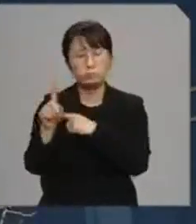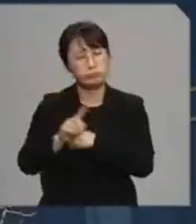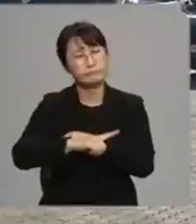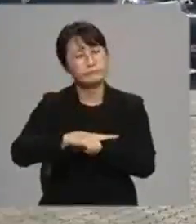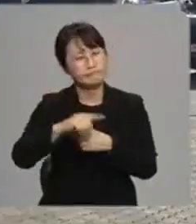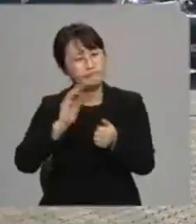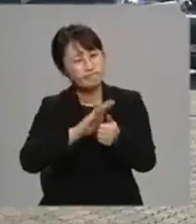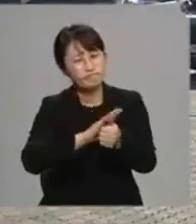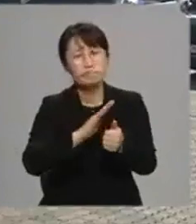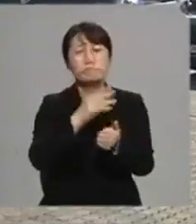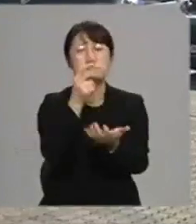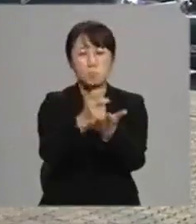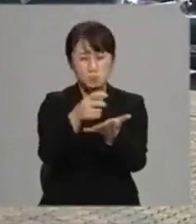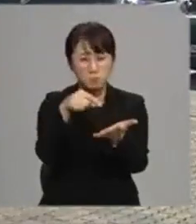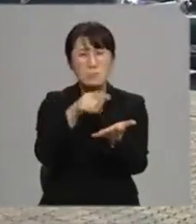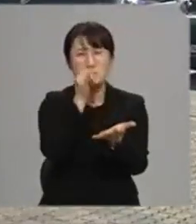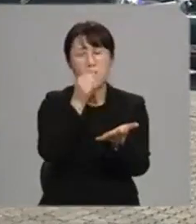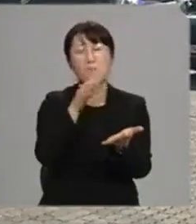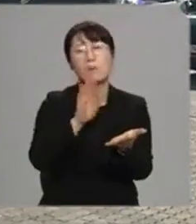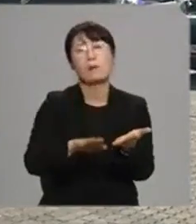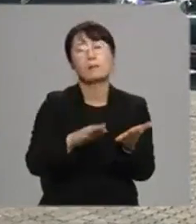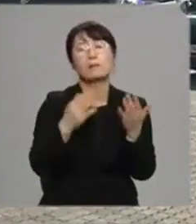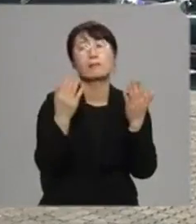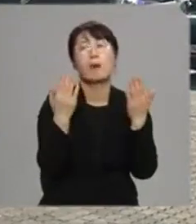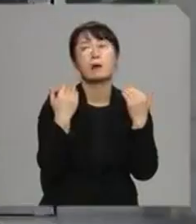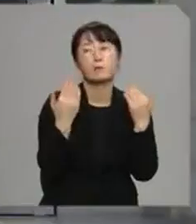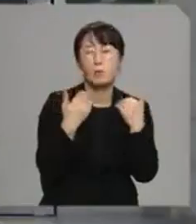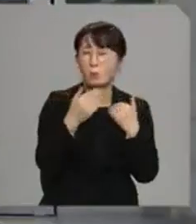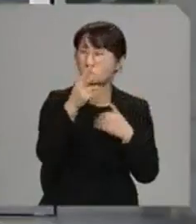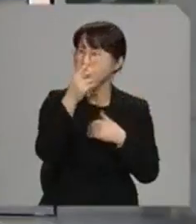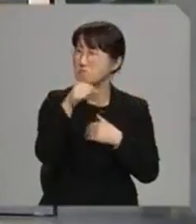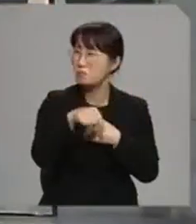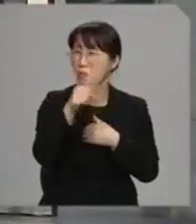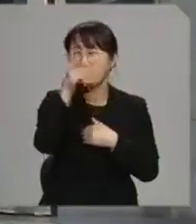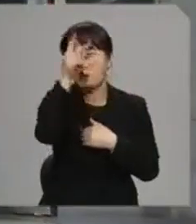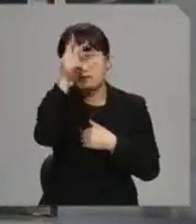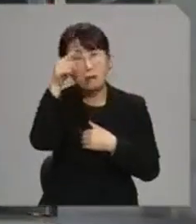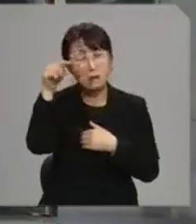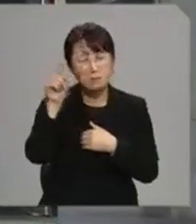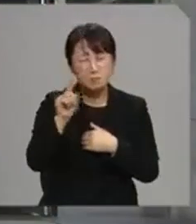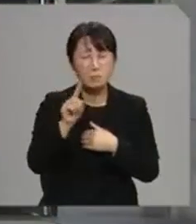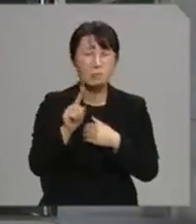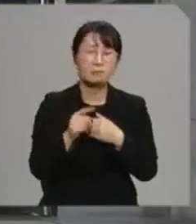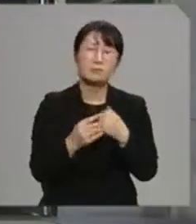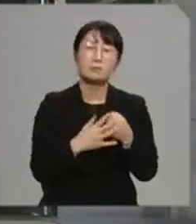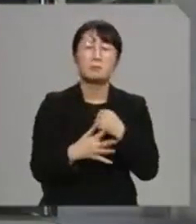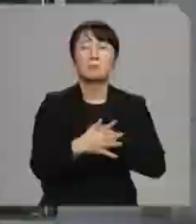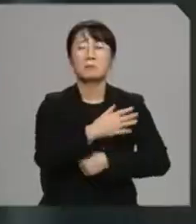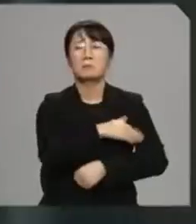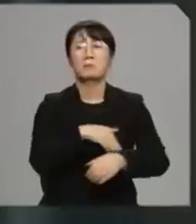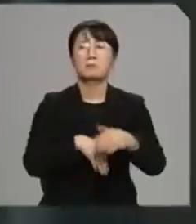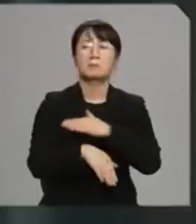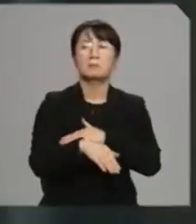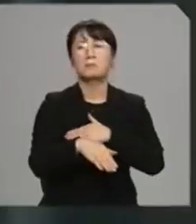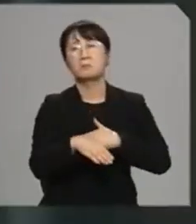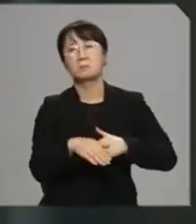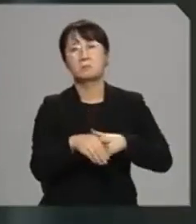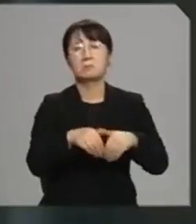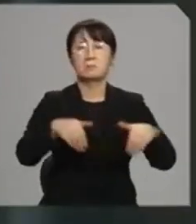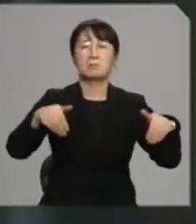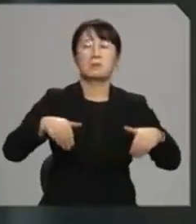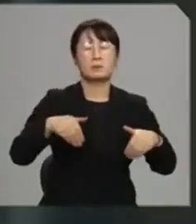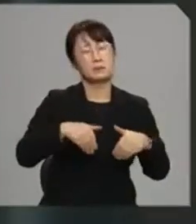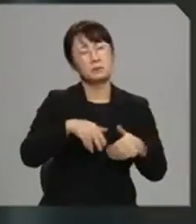마련했지만 정작 일선 학교와 학교 전담 경찰관의 미혼적 대처로 개입은 제대로 이루어지지 않고